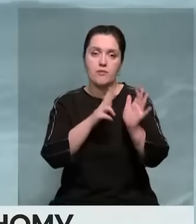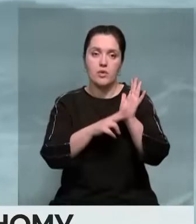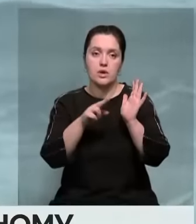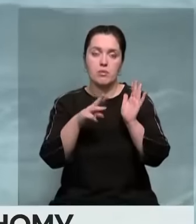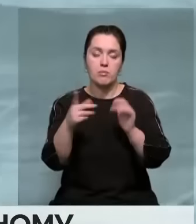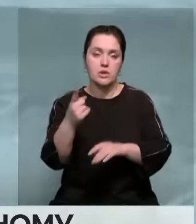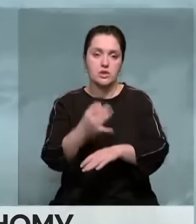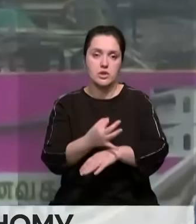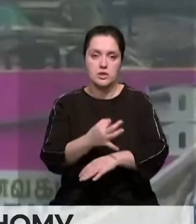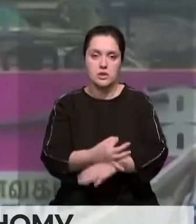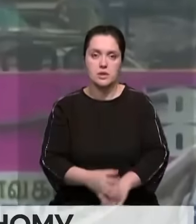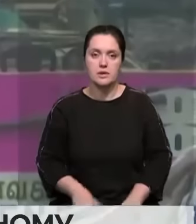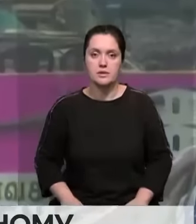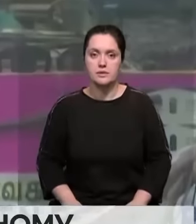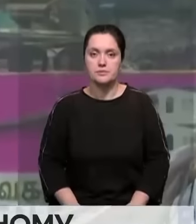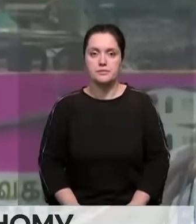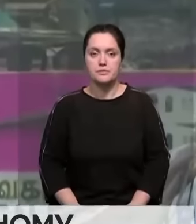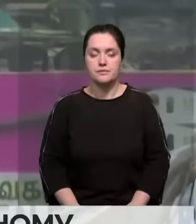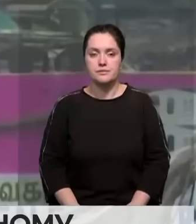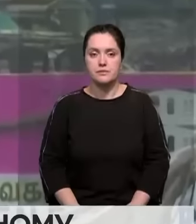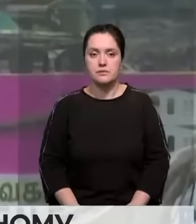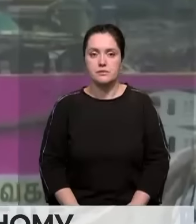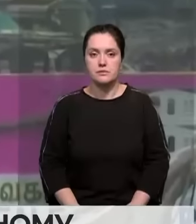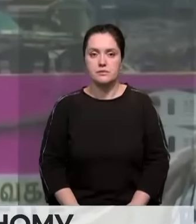80 км в час.